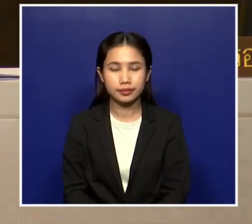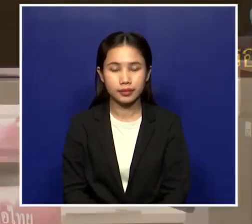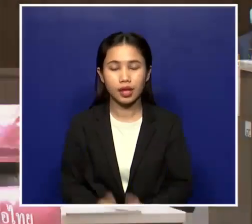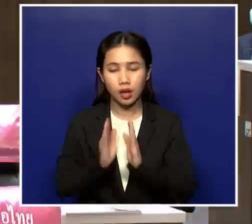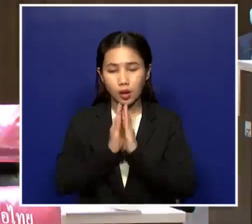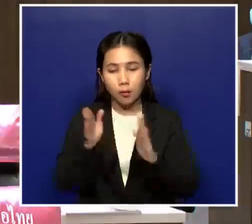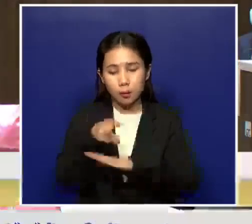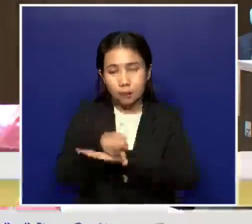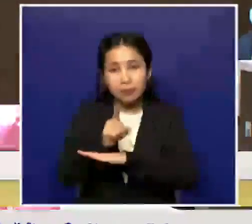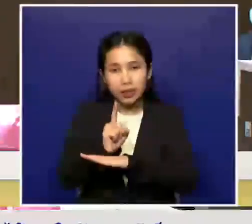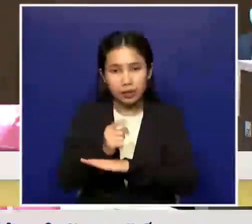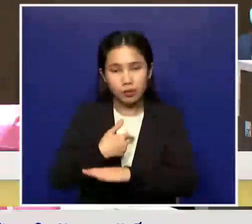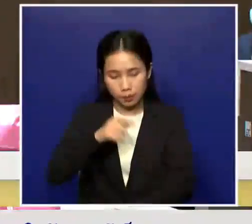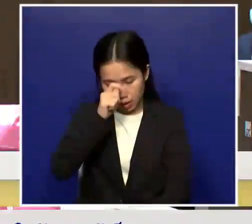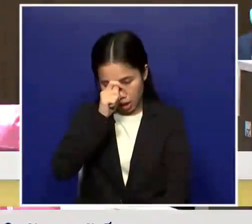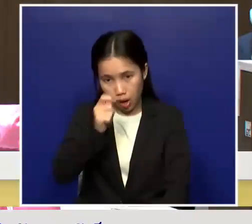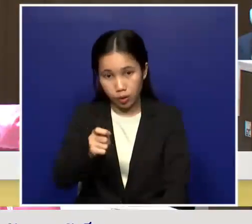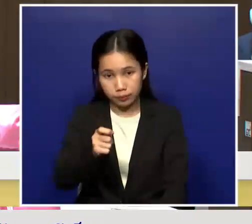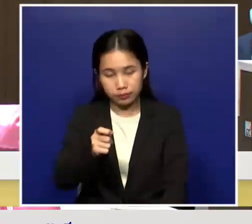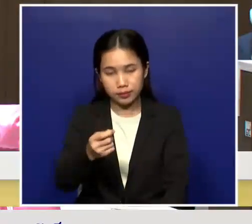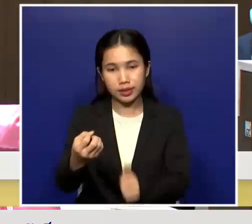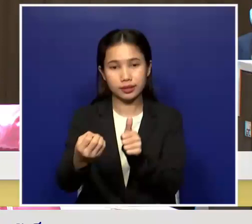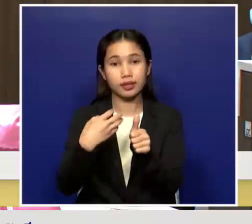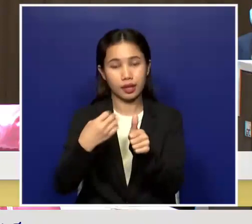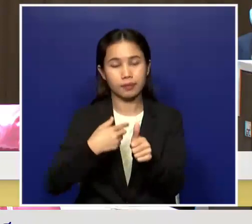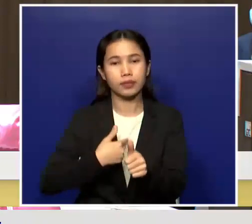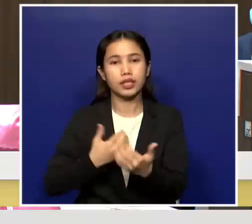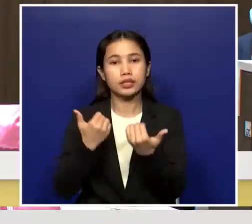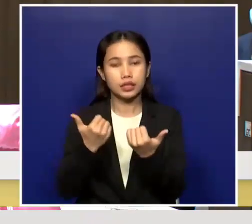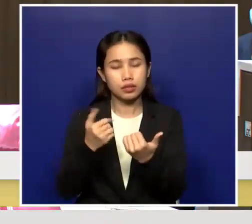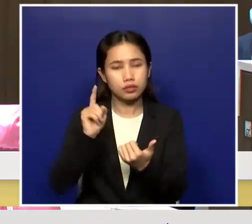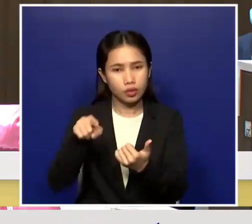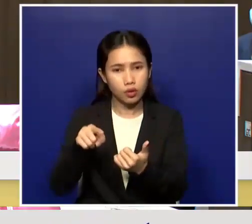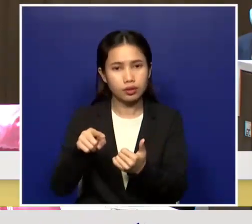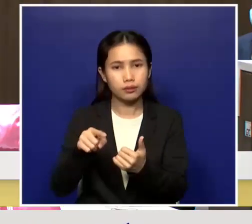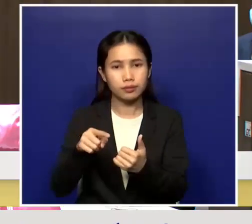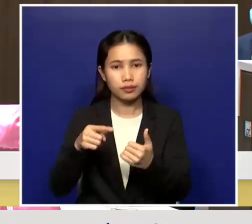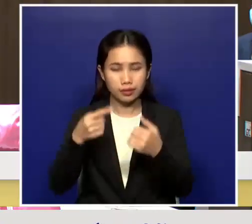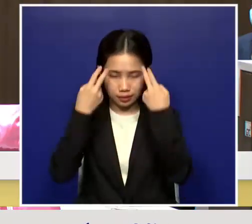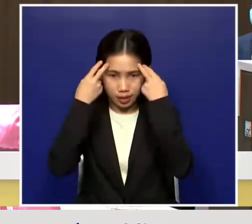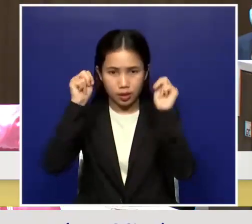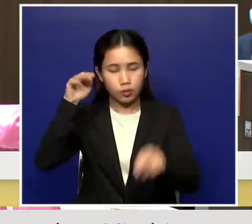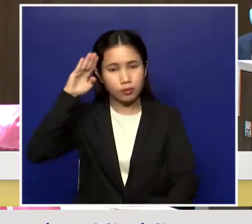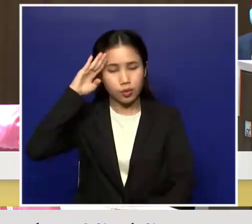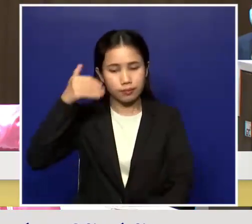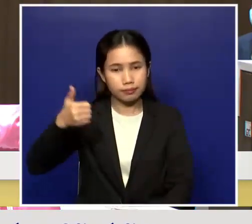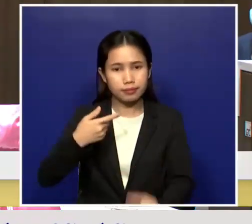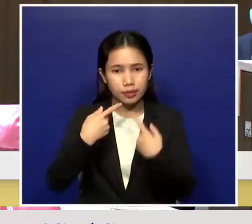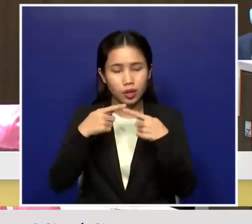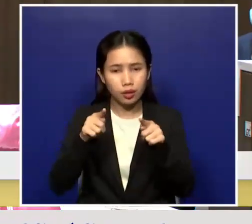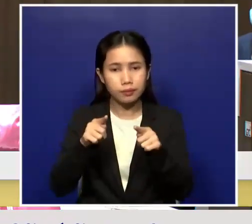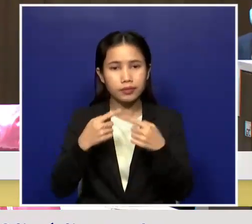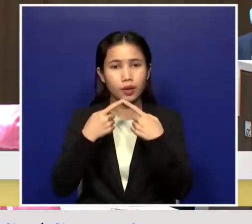ผมจะเคารพคำแนะนำท่านประธานอย่างเคร่งครัดที่จริงคำนี้ต้องให้ท่านนายกมาตอบนะครับแล้วก็สิ่ง